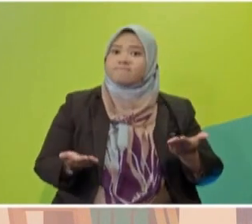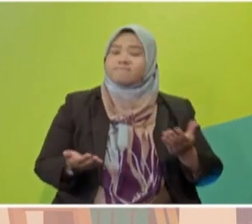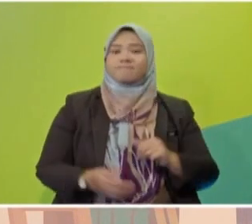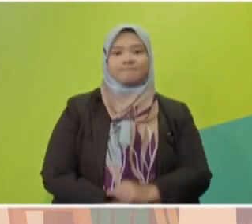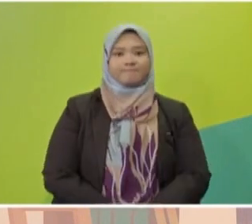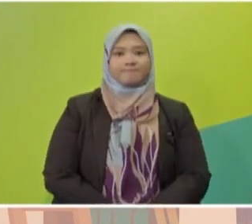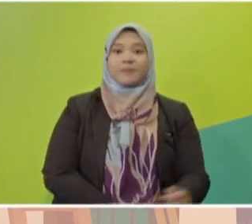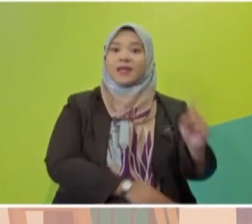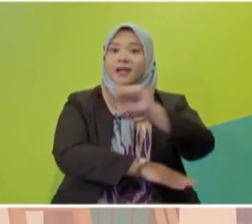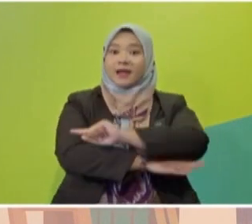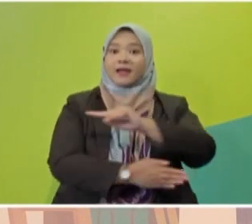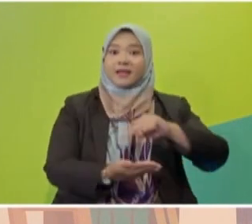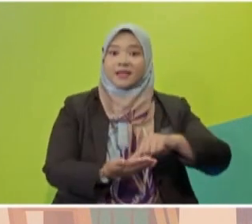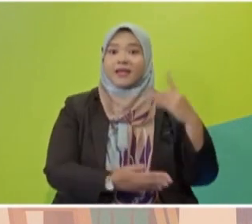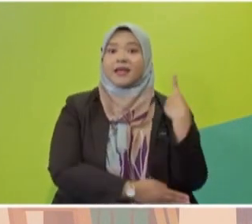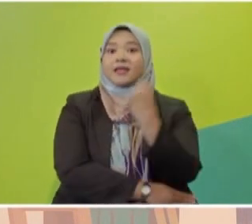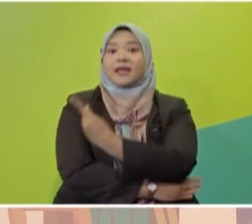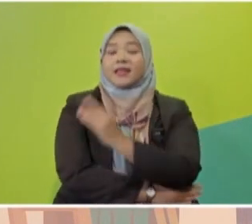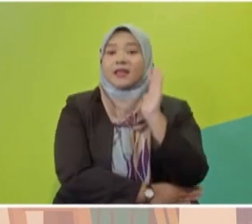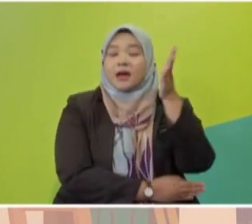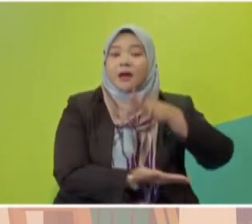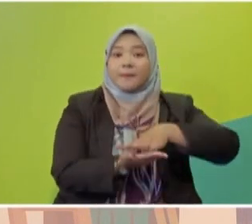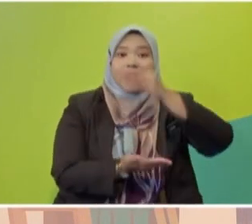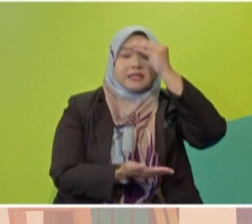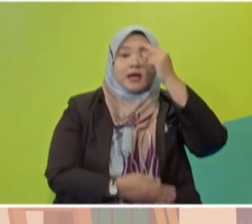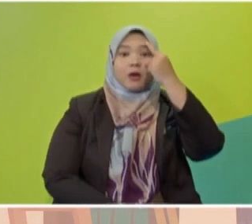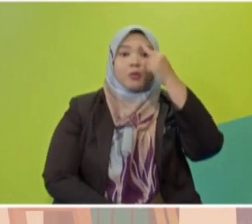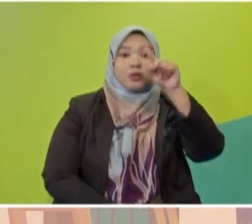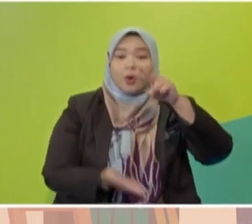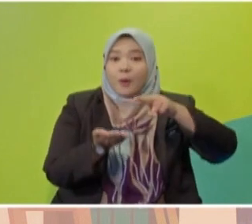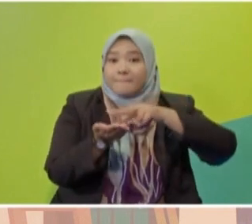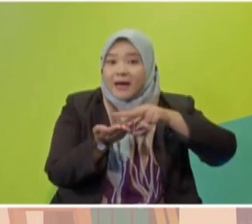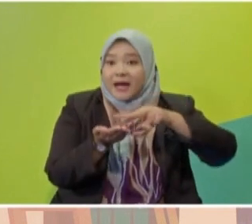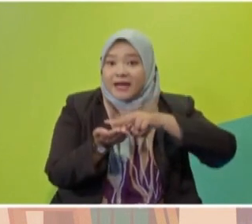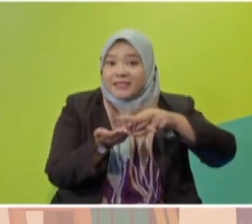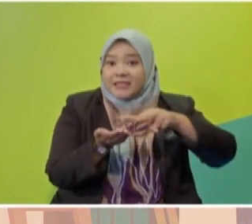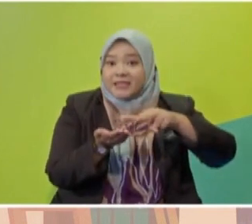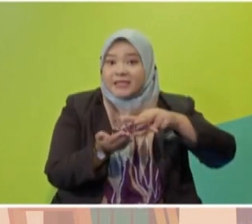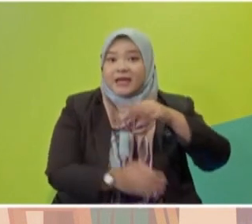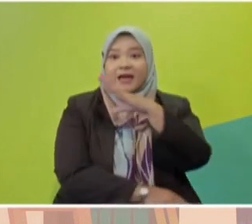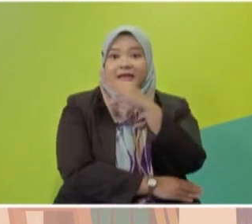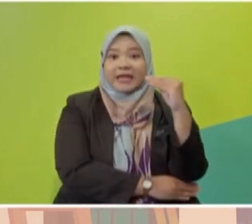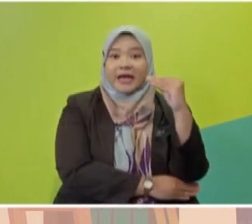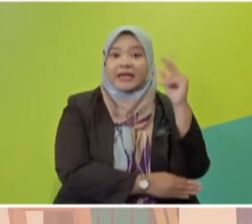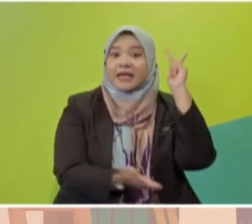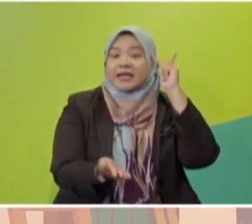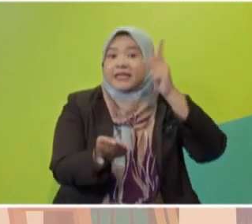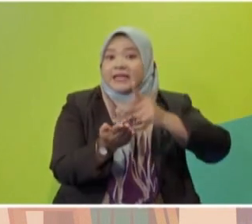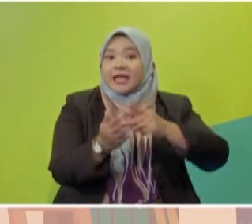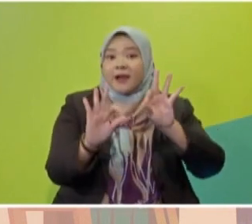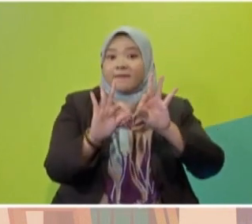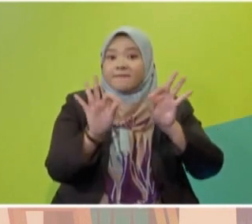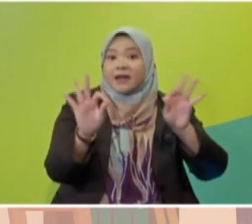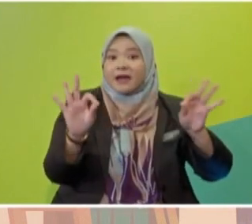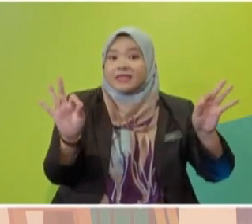betul, intonasi yang sesuai dan memahami frasa. Manakala objektif pelajaran pula